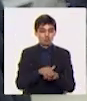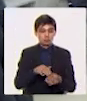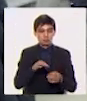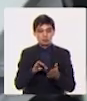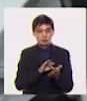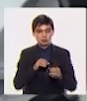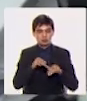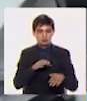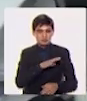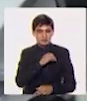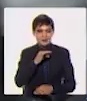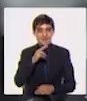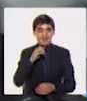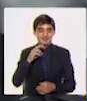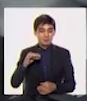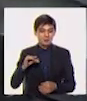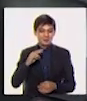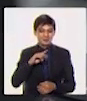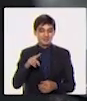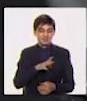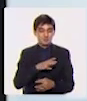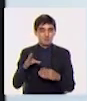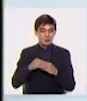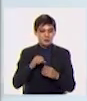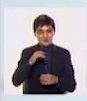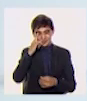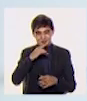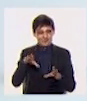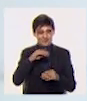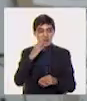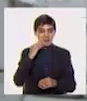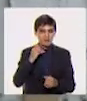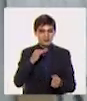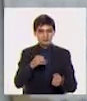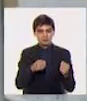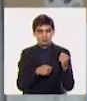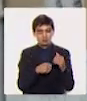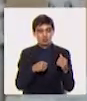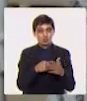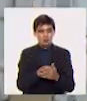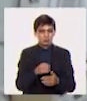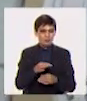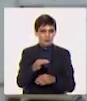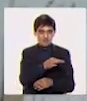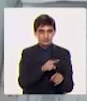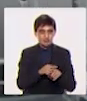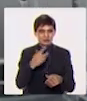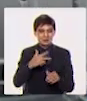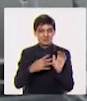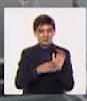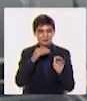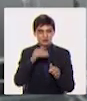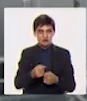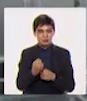Сәуір айында біз Каспи Кизет арқылы бүкіл Қазақстанға, Алматыдан бастап, ең шалғай өңірлерге дейінгі аралықта 39 мың тапсырыс